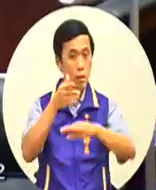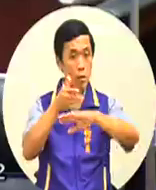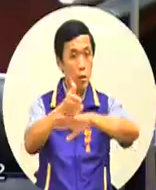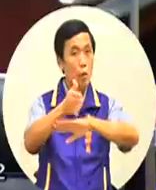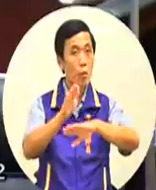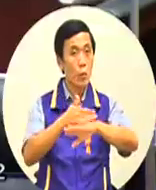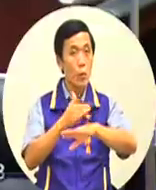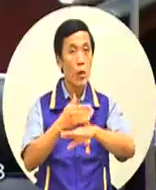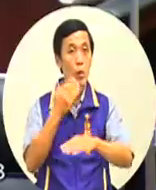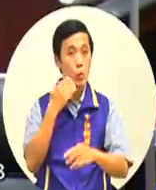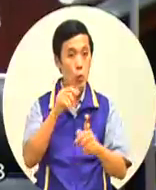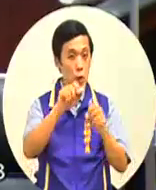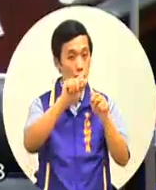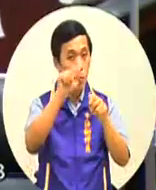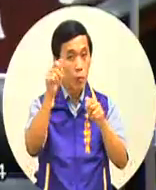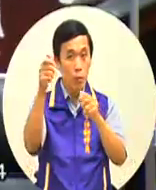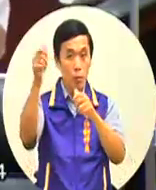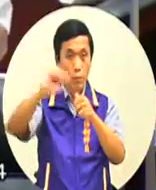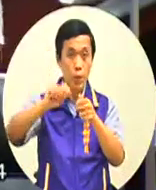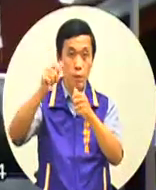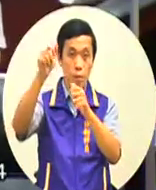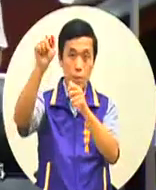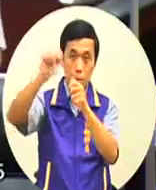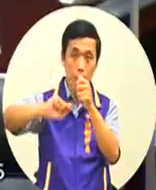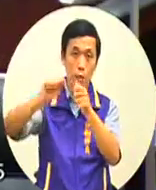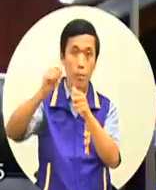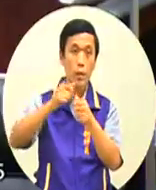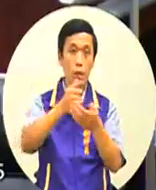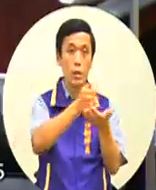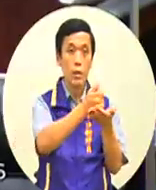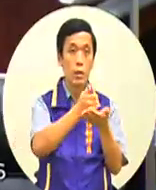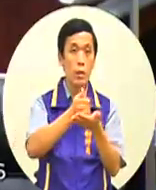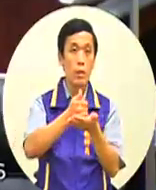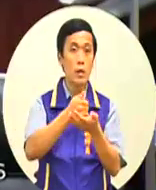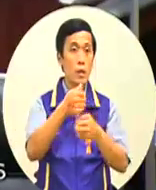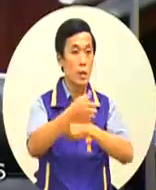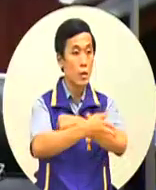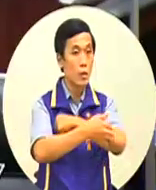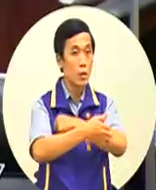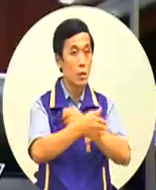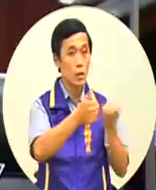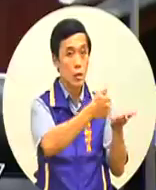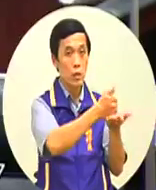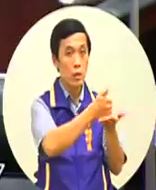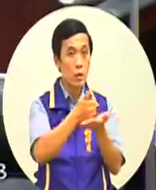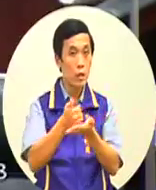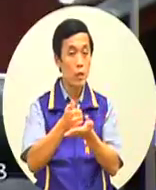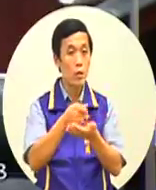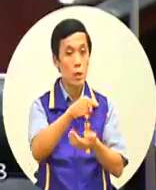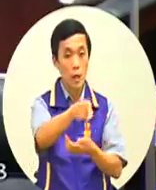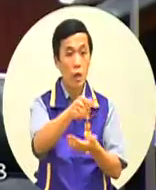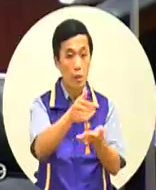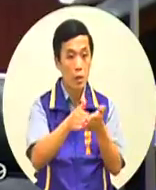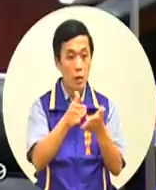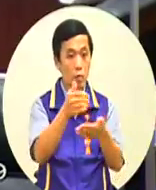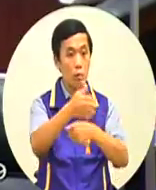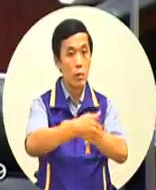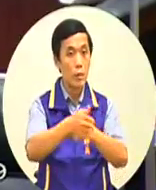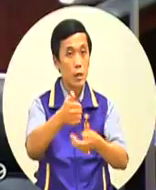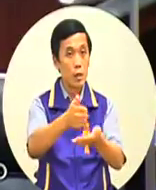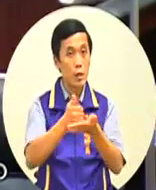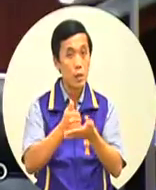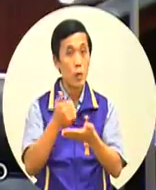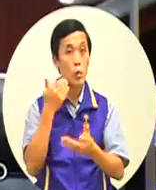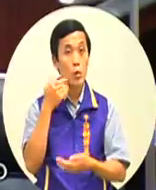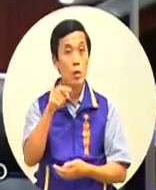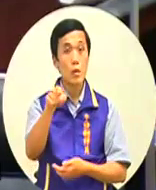也要慢，伊也要慢，伊也要请工，我也要请工。有一道，我问一个朋友讲：“啊，你奶